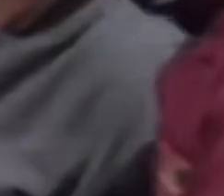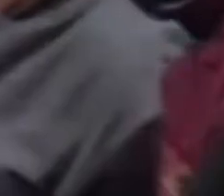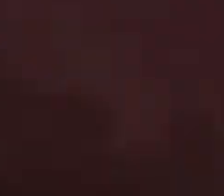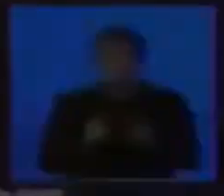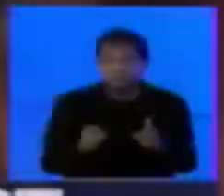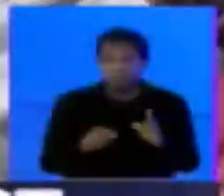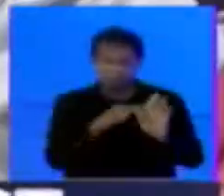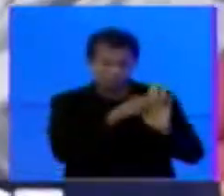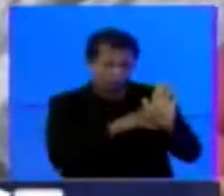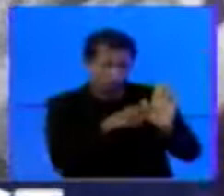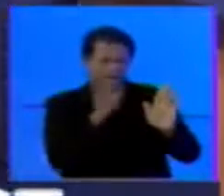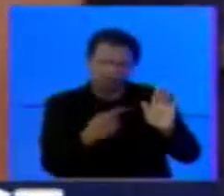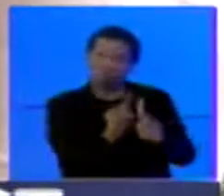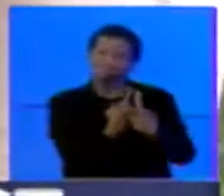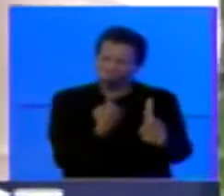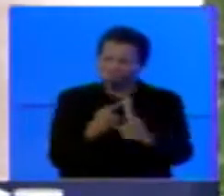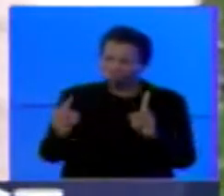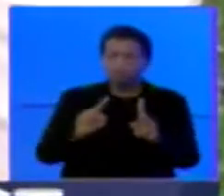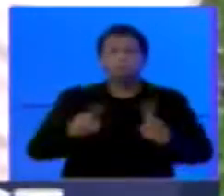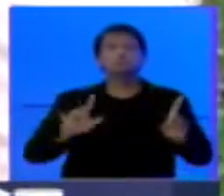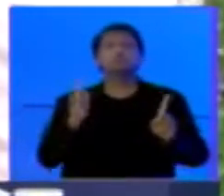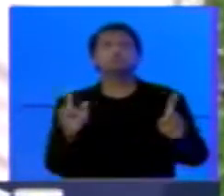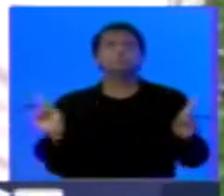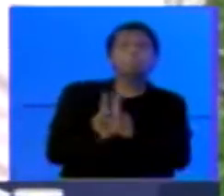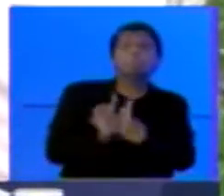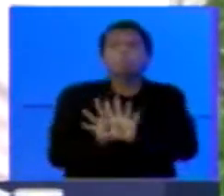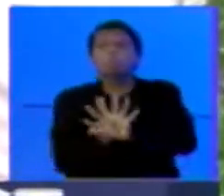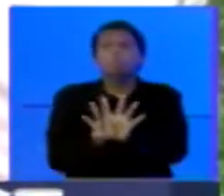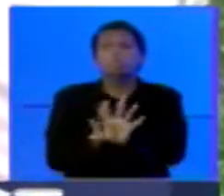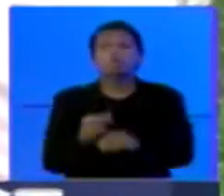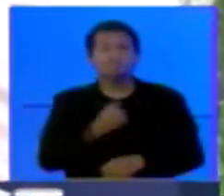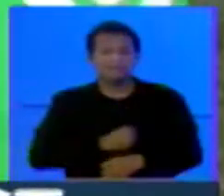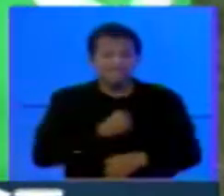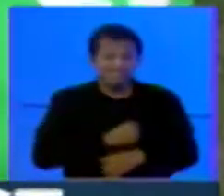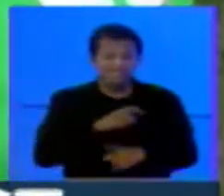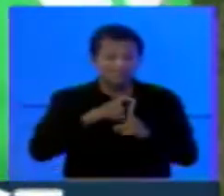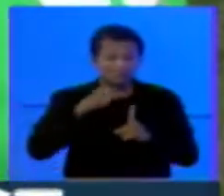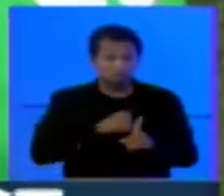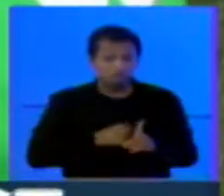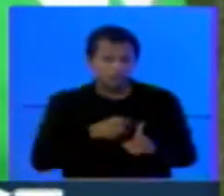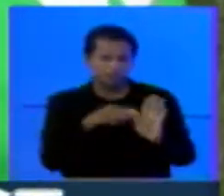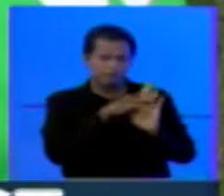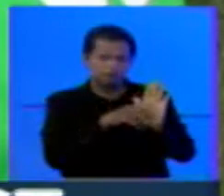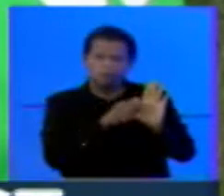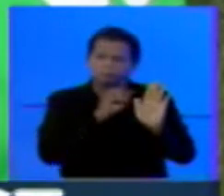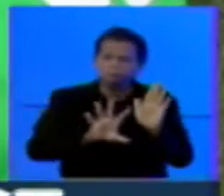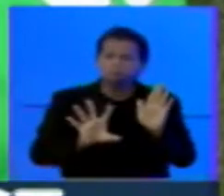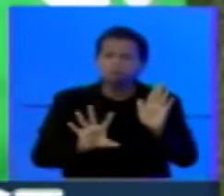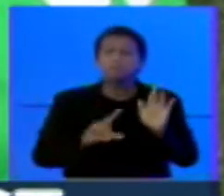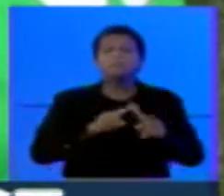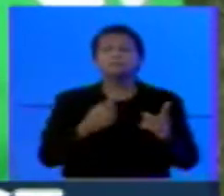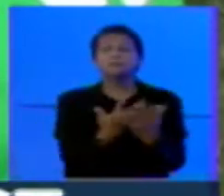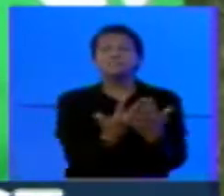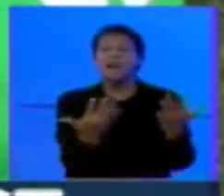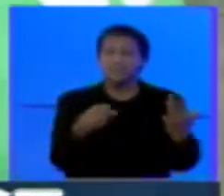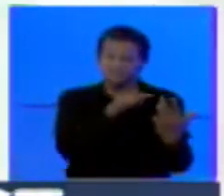jaga jarak fisik dan tertib mengantre yang diterapkan di kantor dinas sosial ini. Sementara warga tak punya pilihan, mereka terdesak